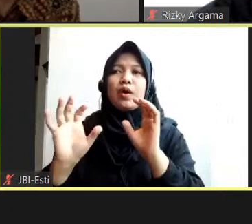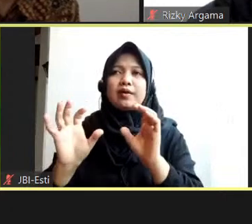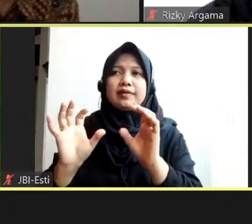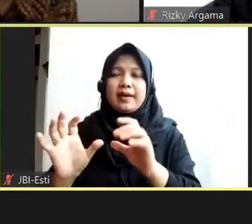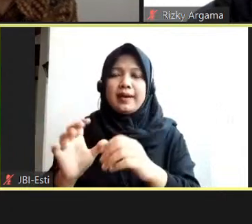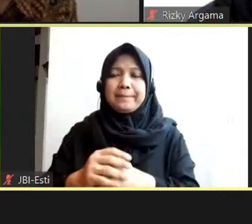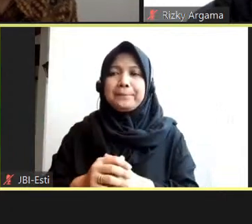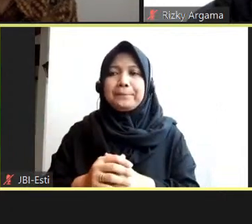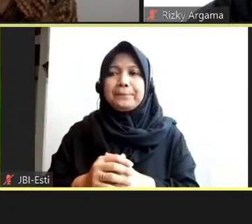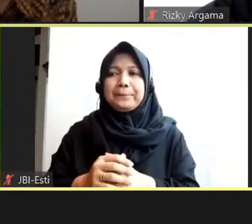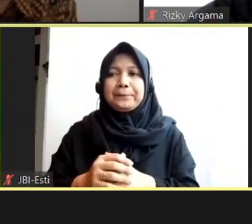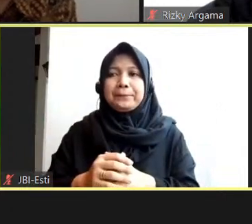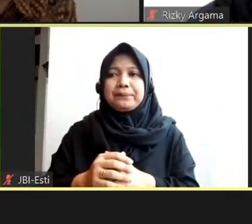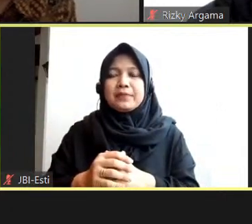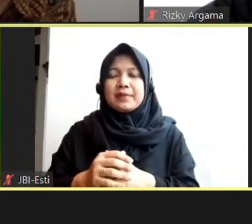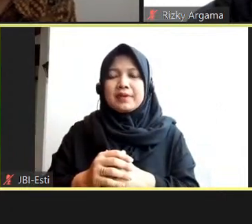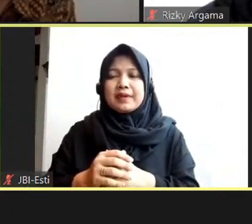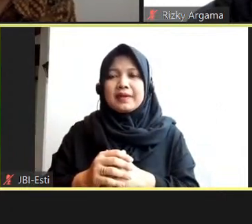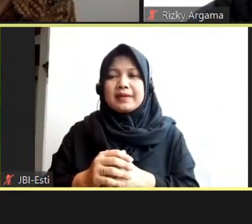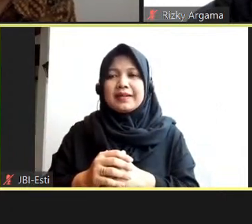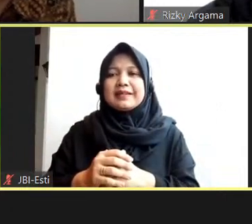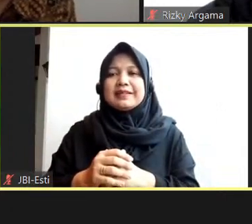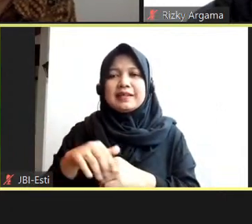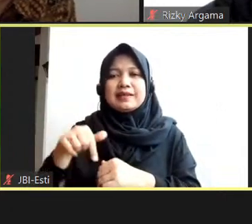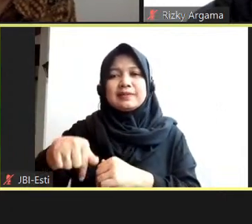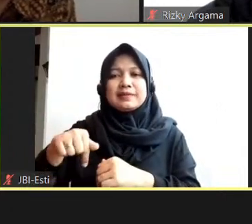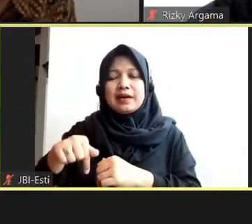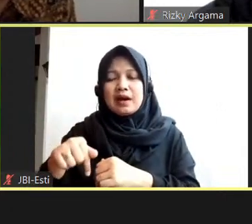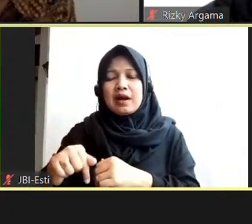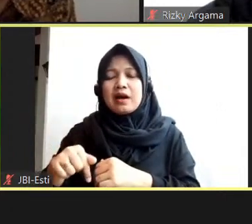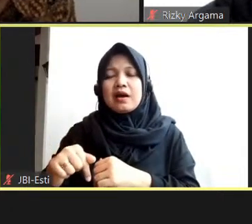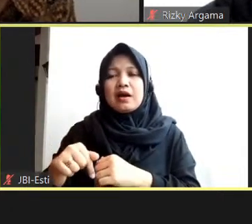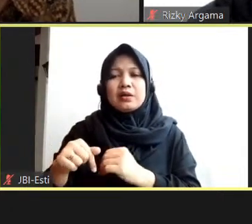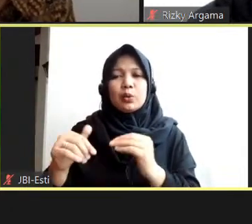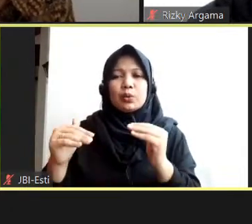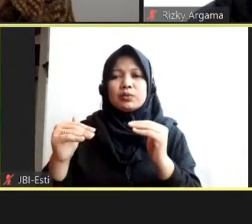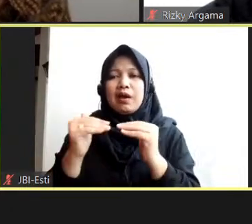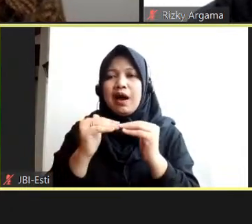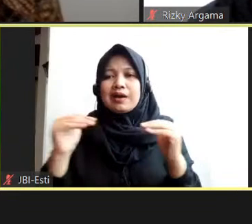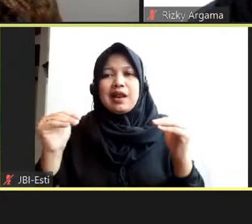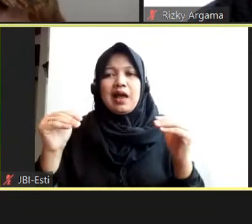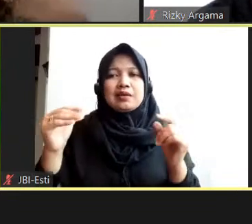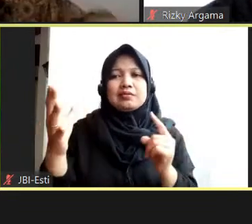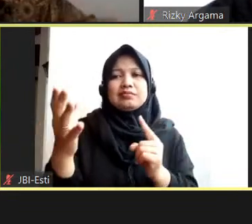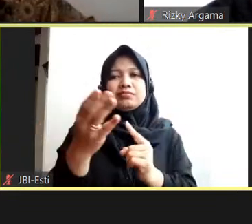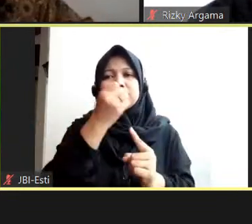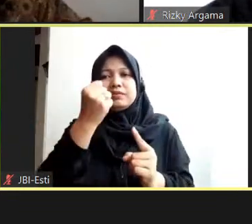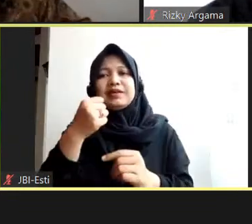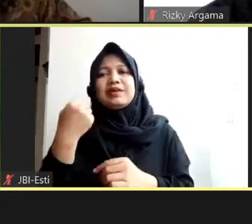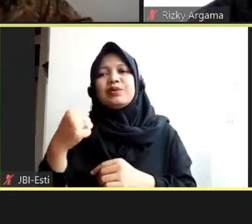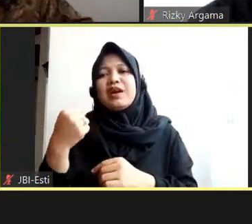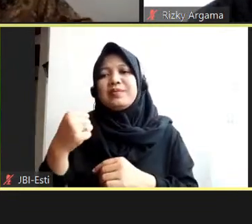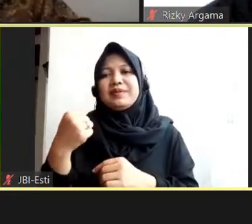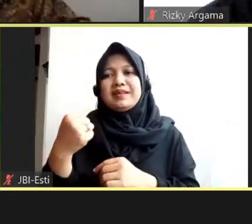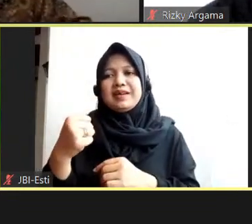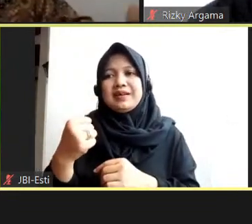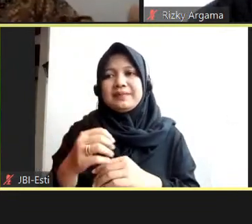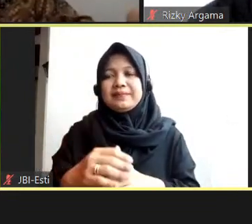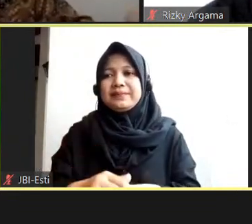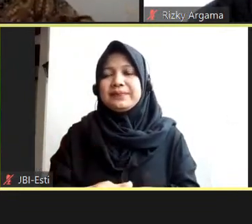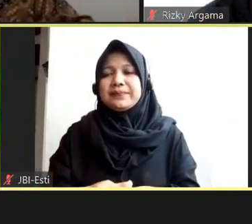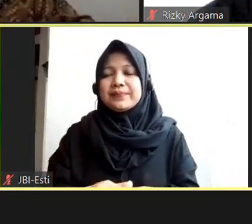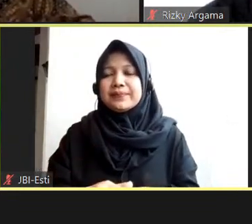lebih banyak tidak bisa mendapatkan keadilan lewat jalur-jalur yang disediakan kanalnya, itu lewat jalur hukum.